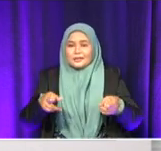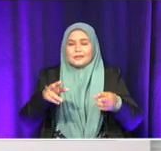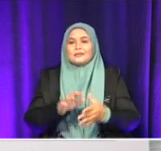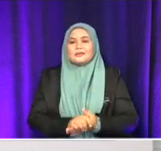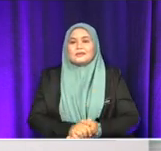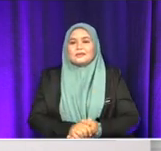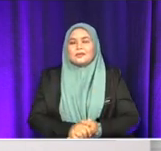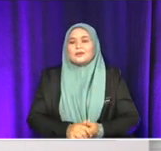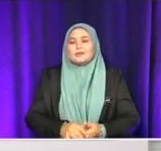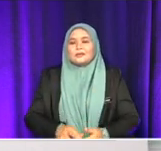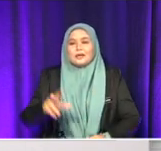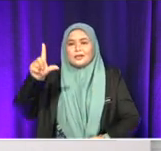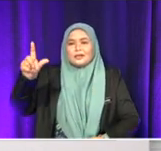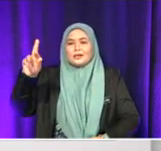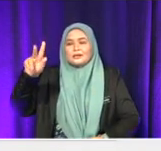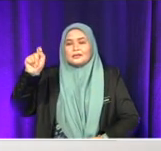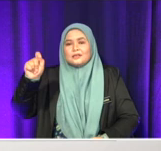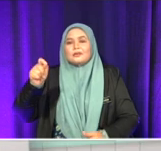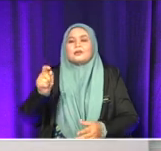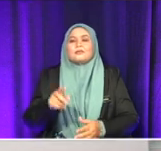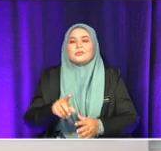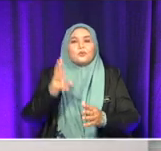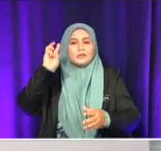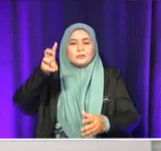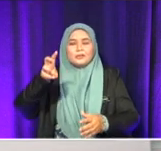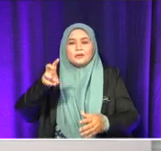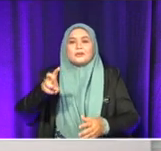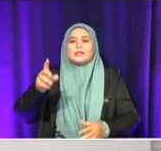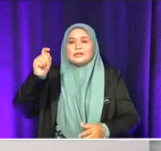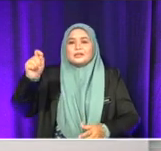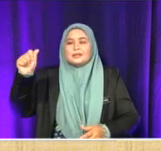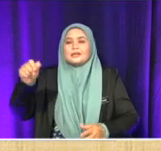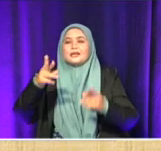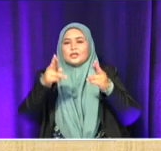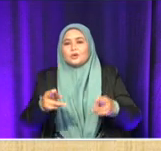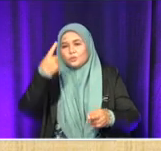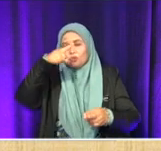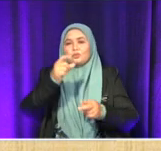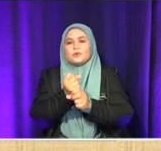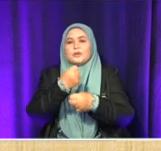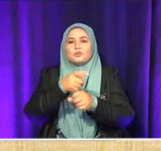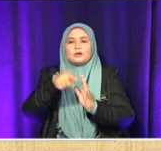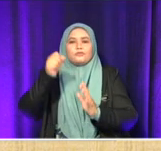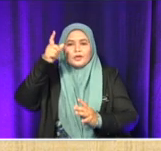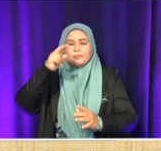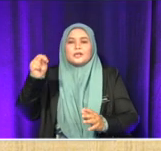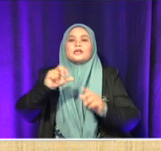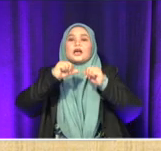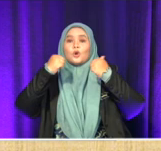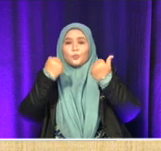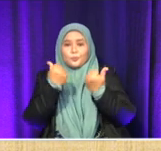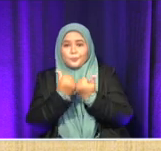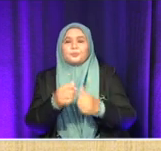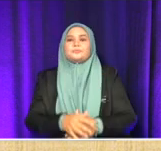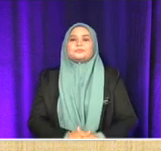rakyat untuk membentuk persepahaman antara kaum betul Daniel tahnia Oke mewajibkan mata pelajaran